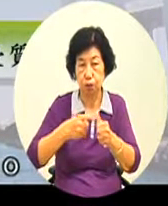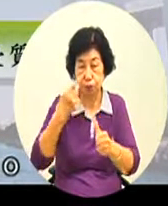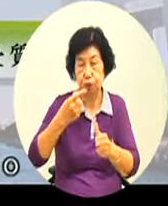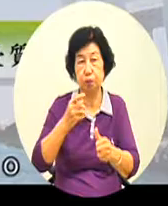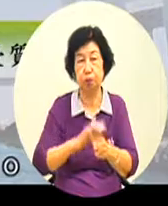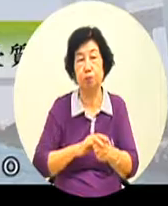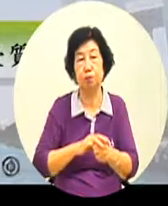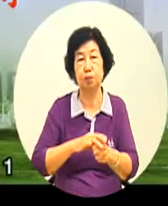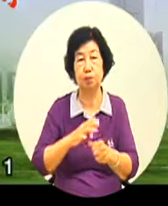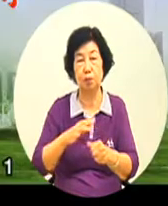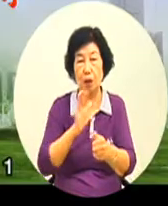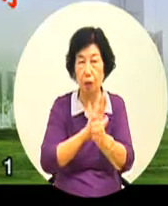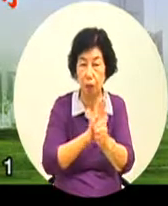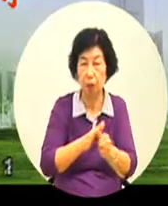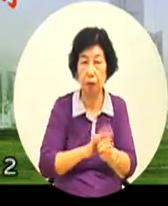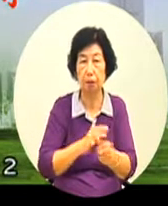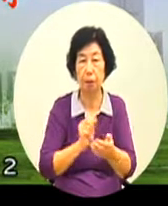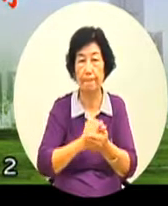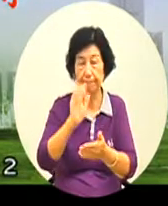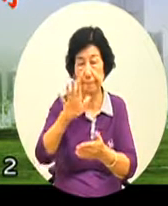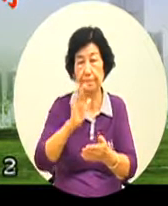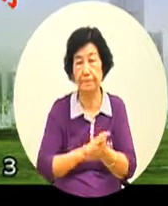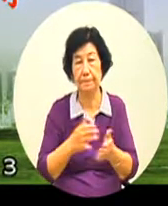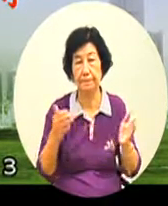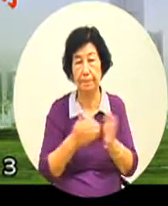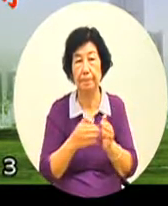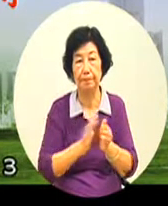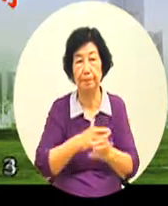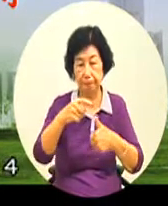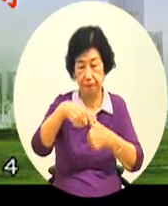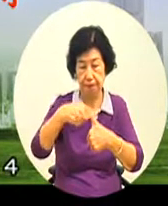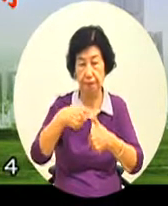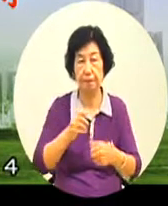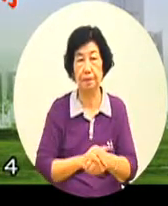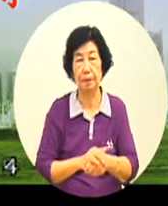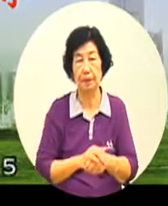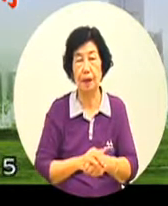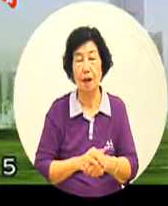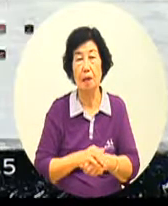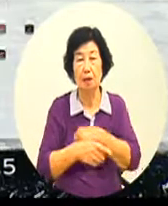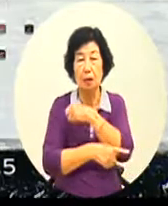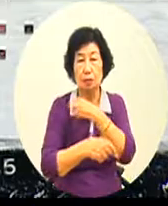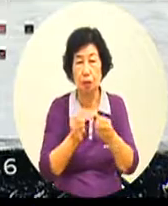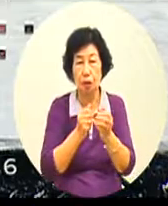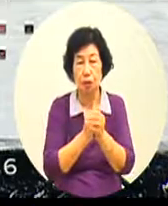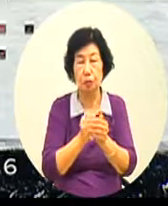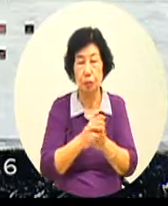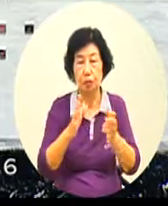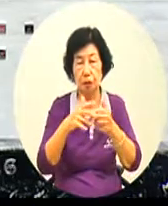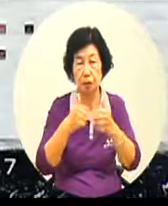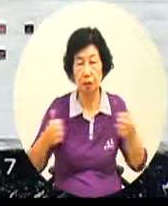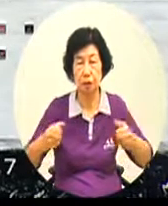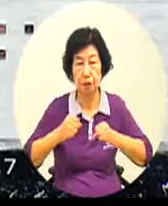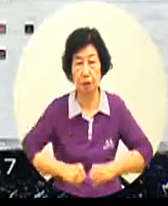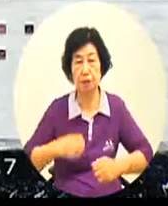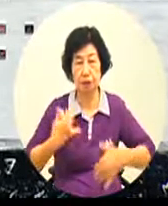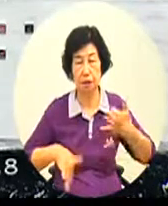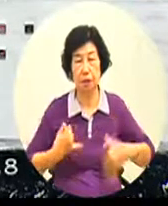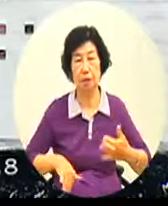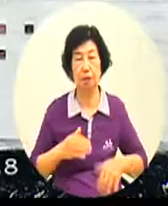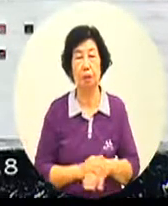务。以上报告，敬请指教。最后祝各位议员健康快乐，诸事